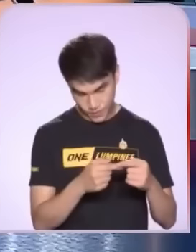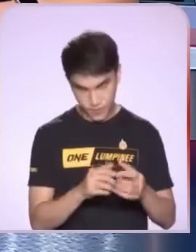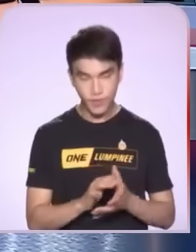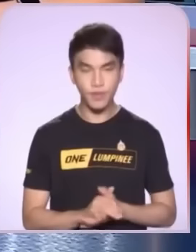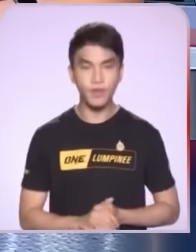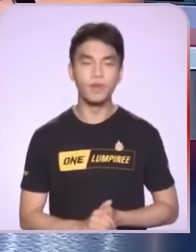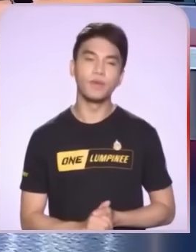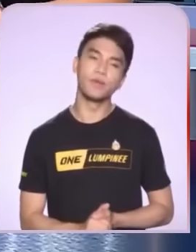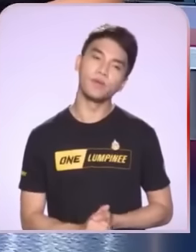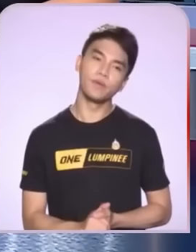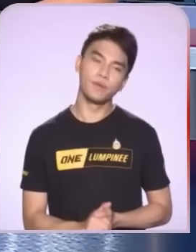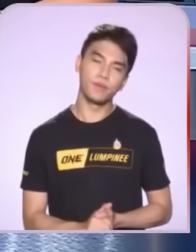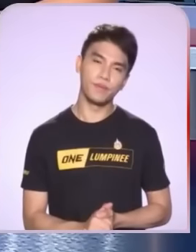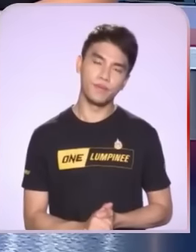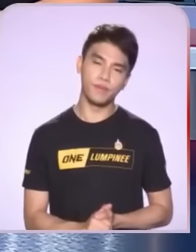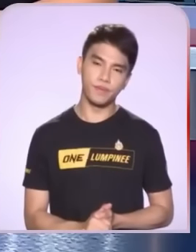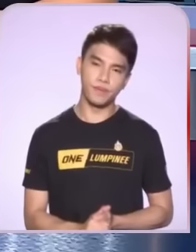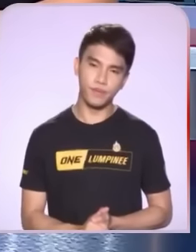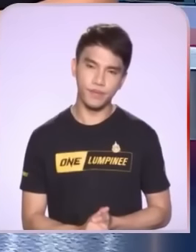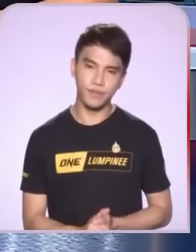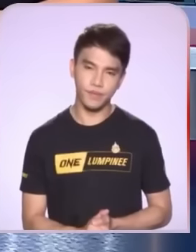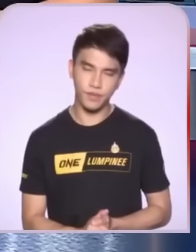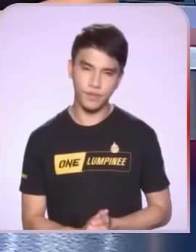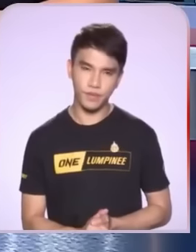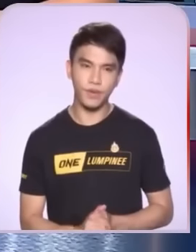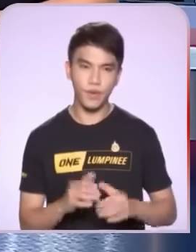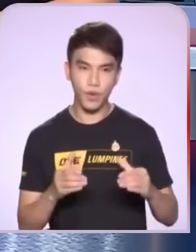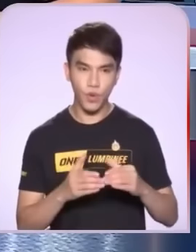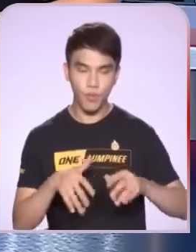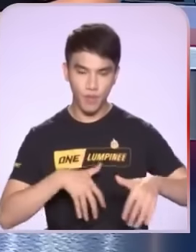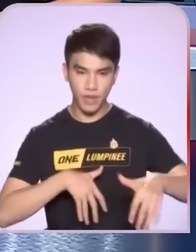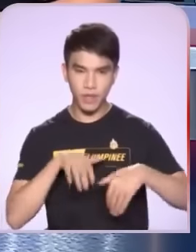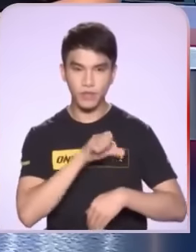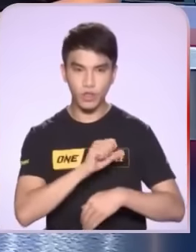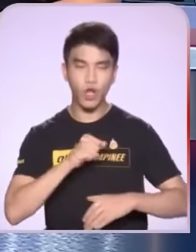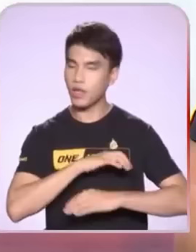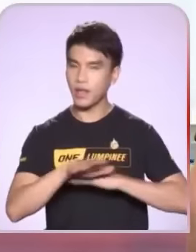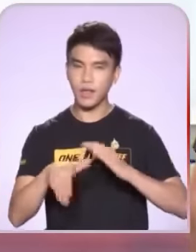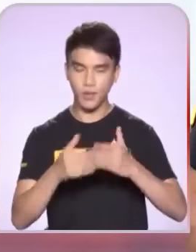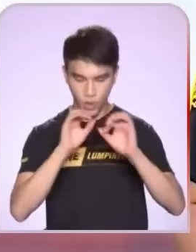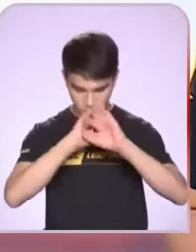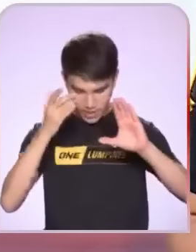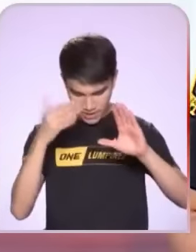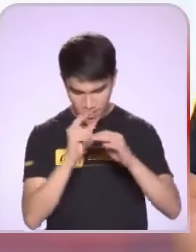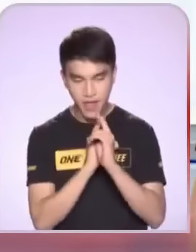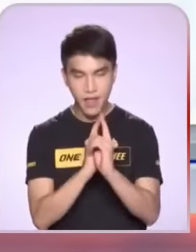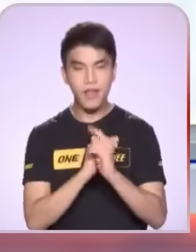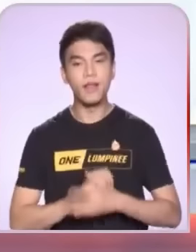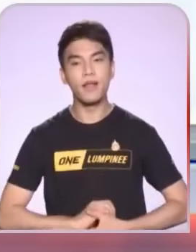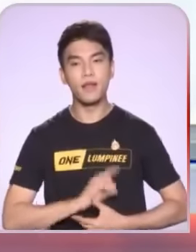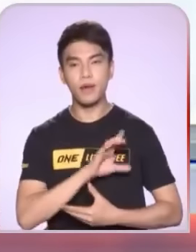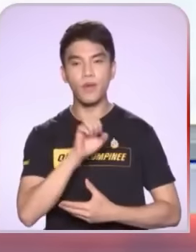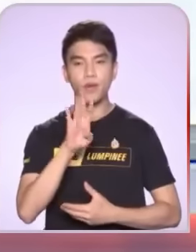อีกท่านนึงยังไงเอ่ยอ้าอีกท่านนึงคุณผู้ชมคะก็เรียกว่าในส่วนของพรรคประชาชนเนี่ยสสทั้งหมดแน่นอนชัดเจนไม่มีแตกแถว